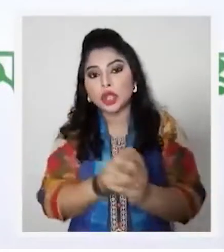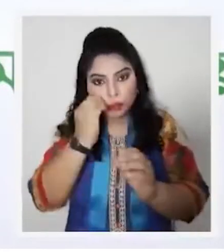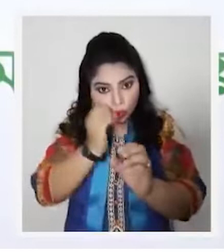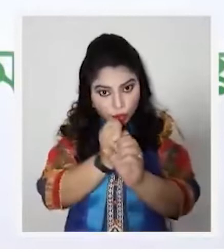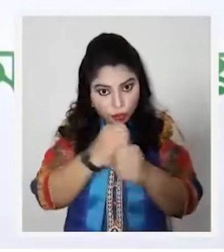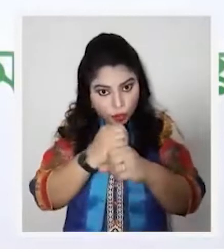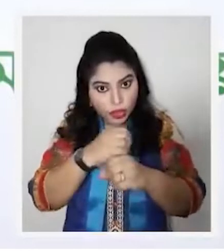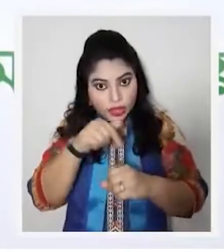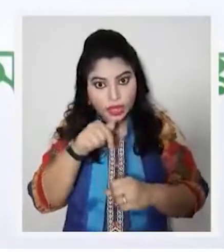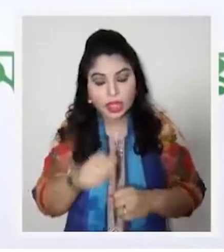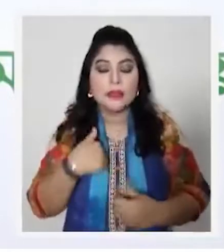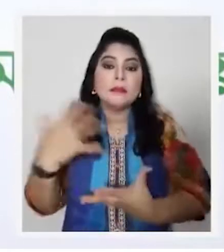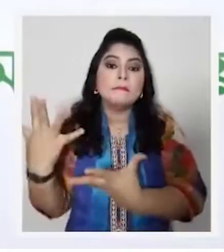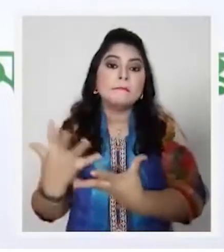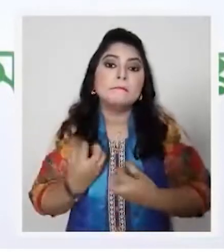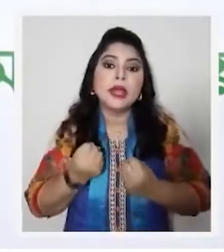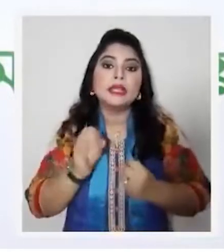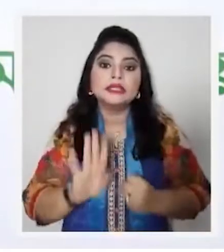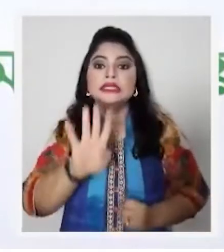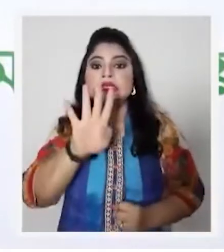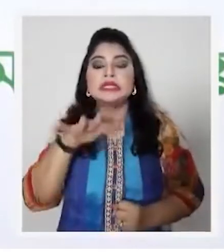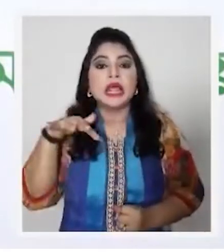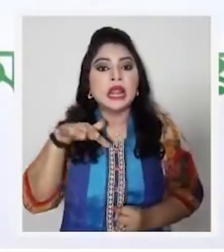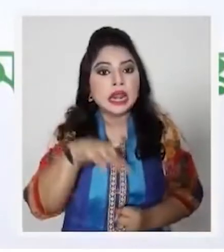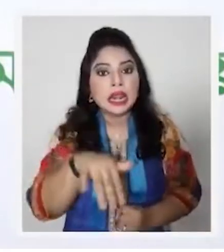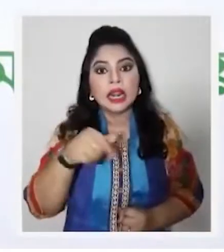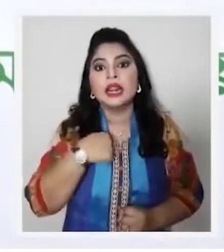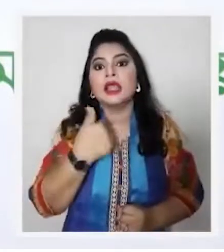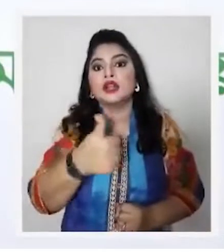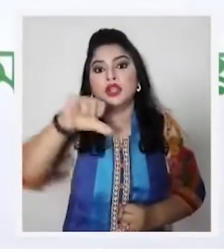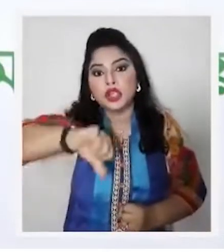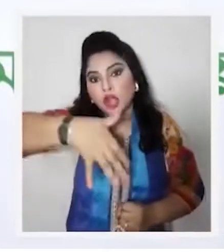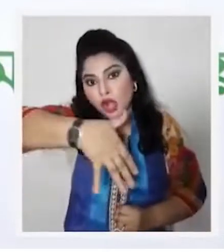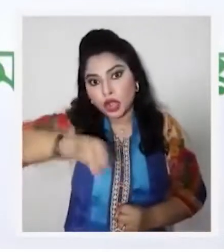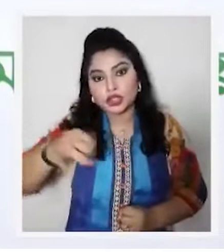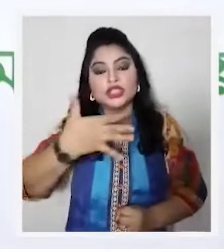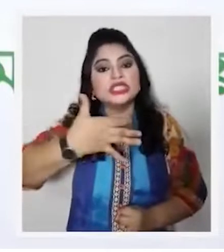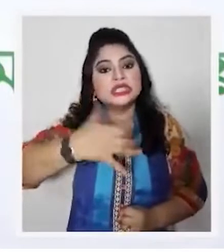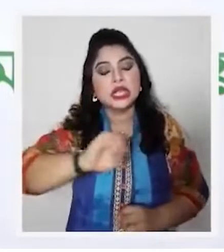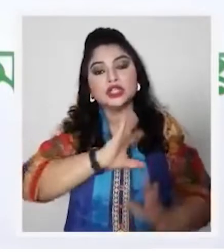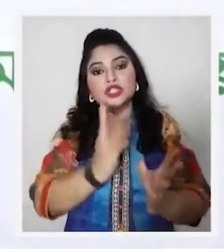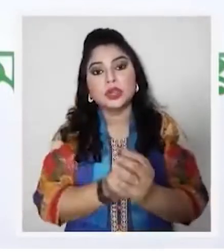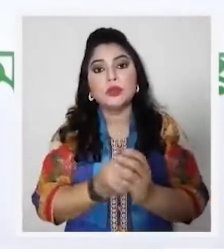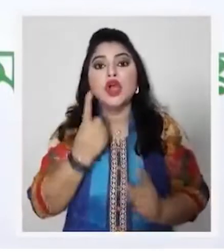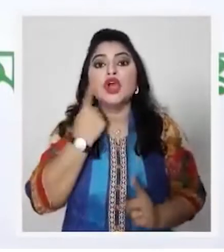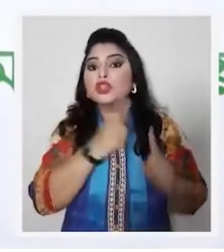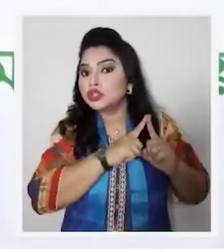16,638টি। এগুলি পূর্বের যা সংরক্ষিত নমুনা ছিল সেটা সহ এ পর্যন্ত নমুনা পরীক্ষা হয়েছে